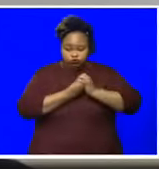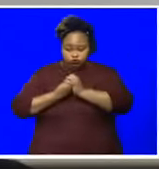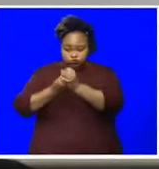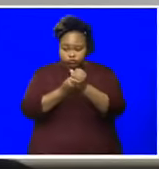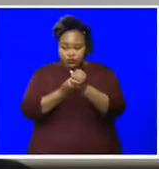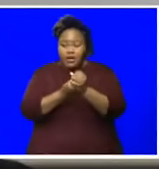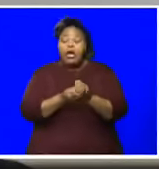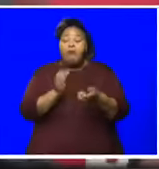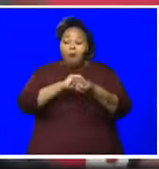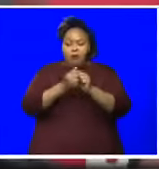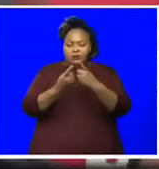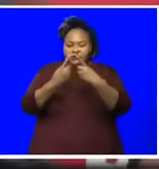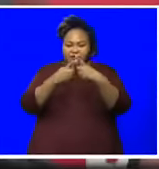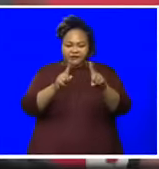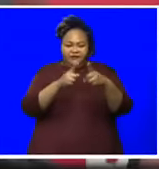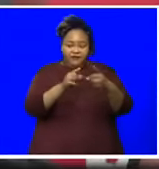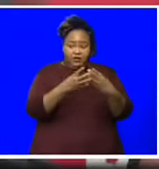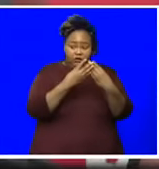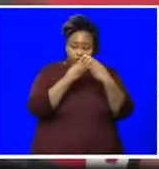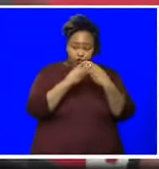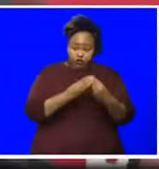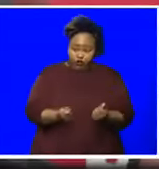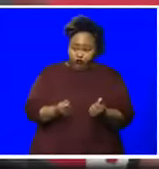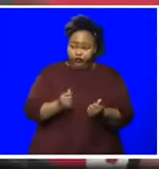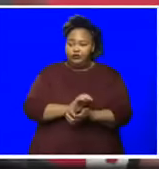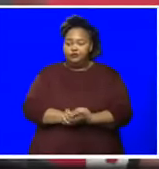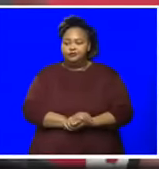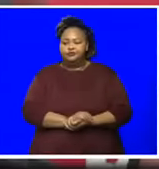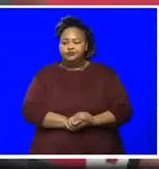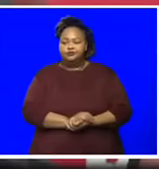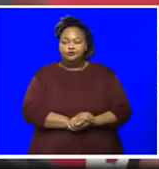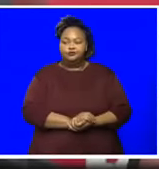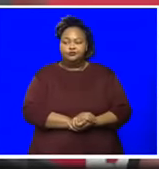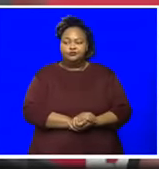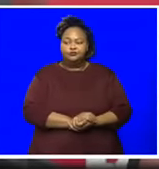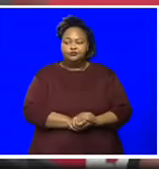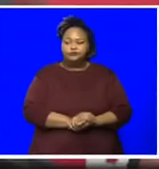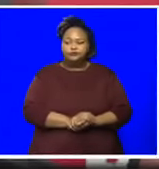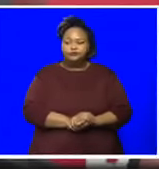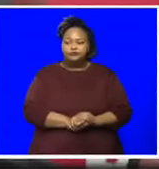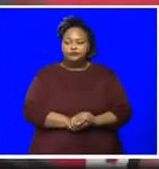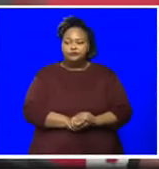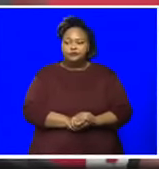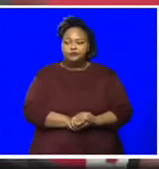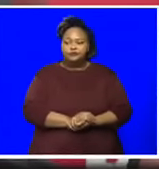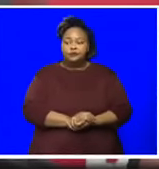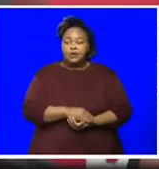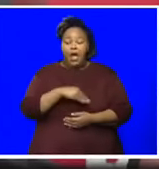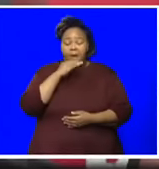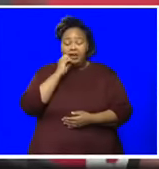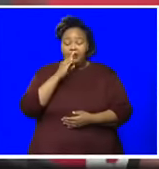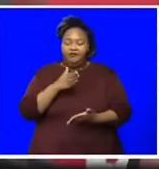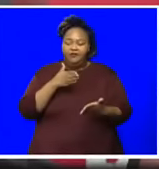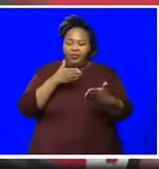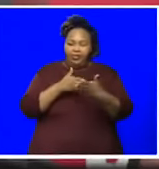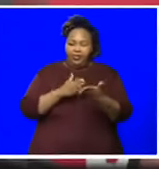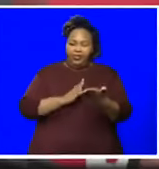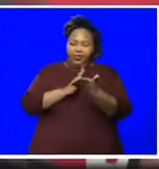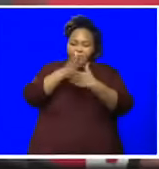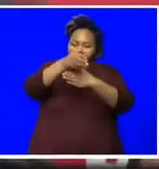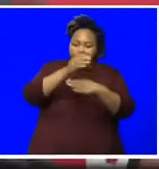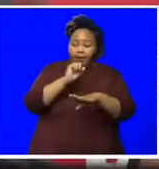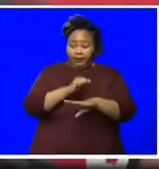these problems, solutions would not evade them, even if they end up agreeing